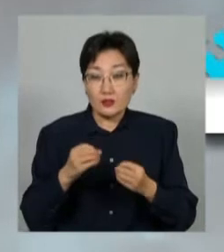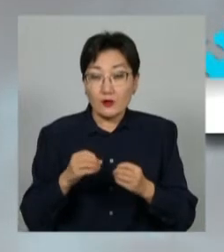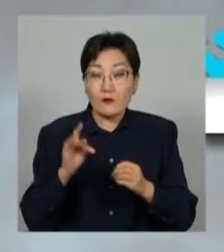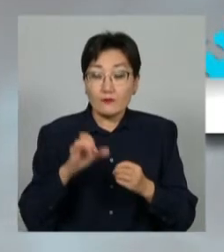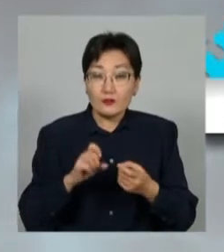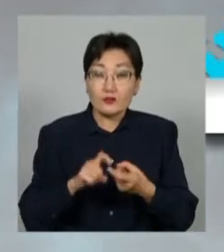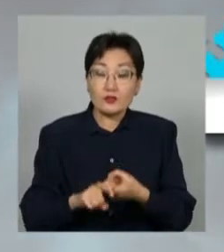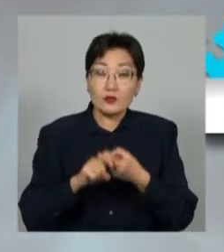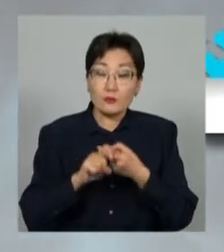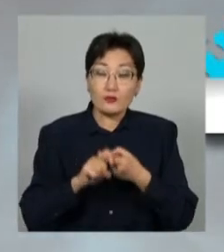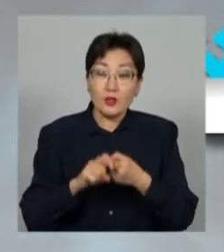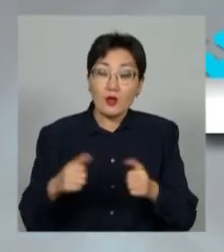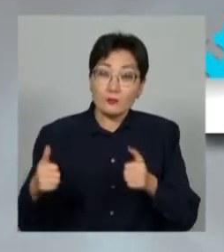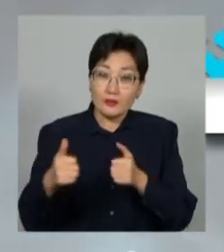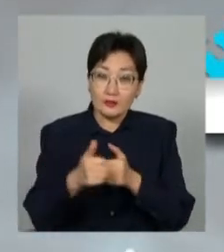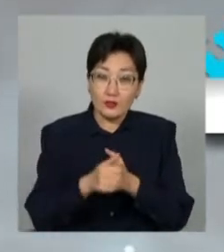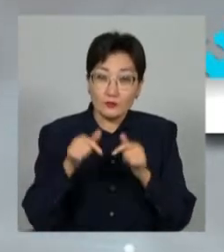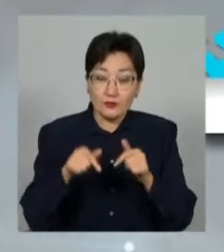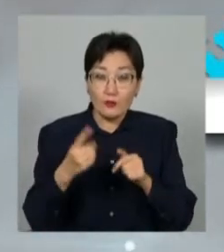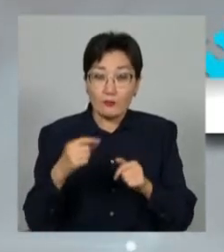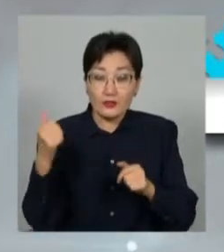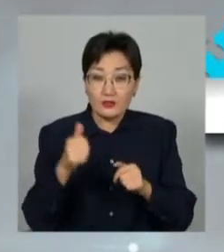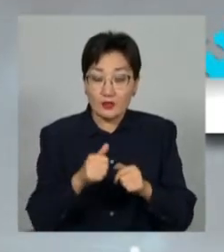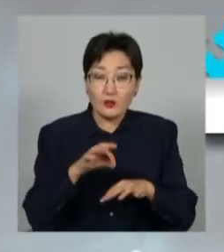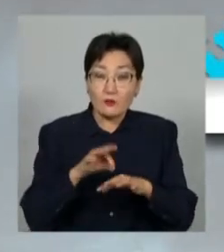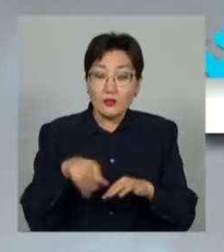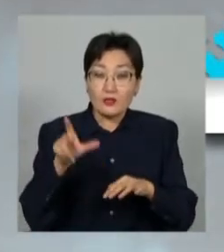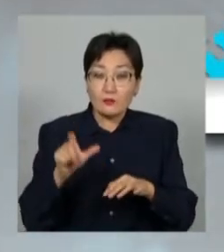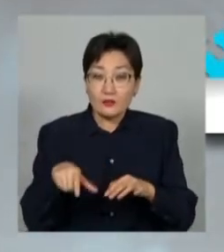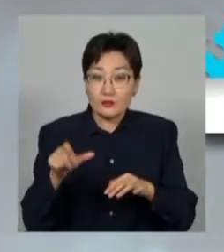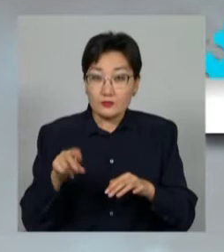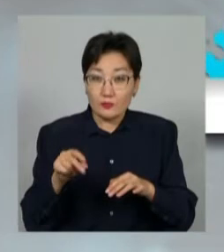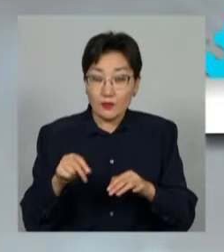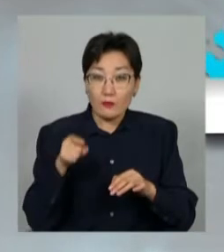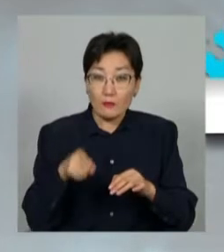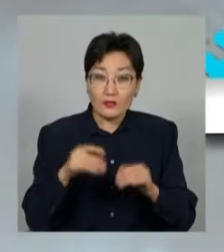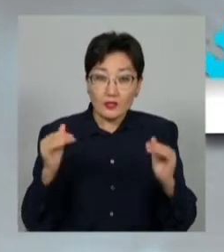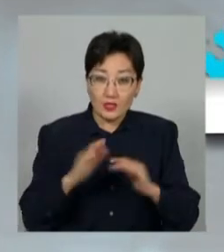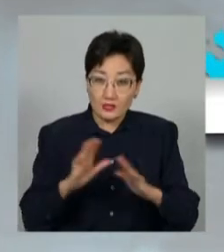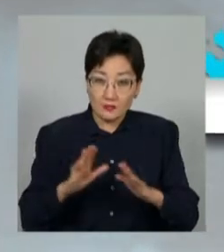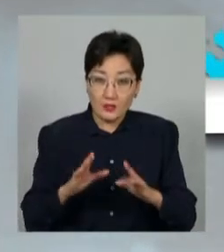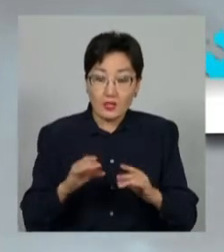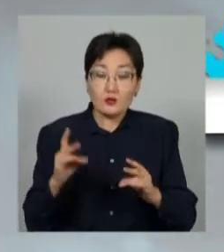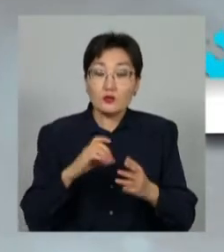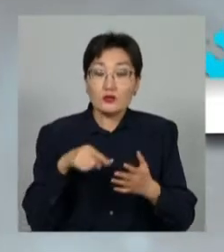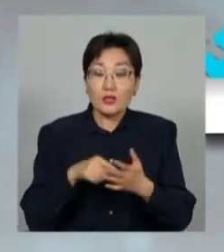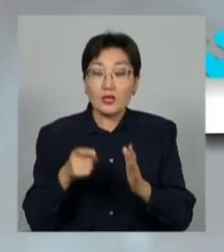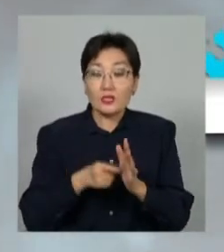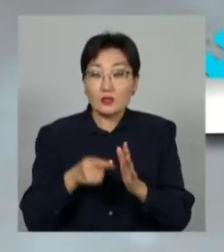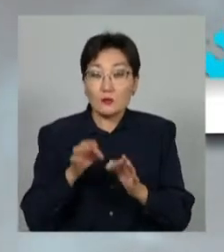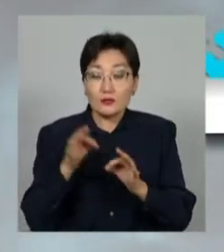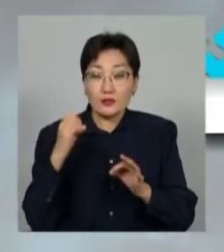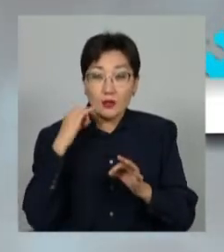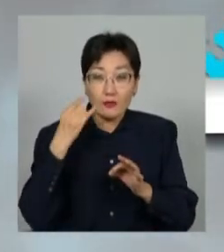вирусты жұқтыру дерегі бойынша көш бастап тұр. Мұнда бір апта бойы сырқаттанғандар саны мыңнан түсер емес. Бірақ Елорда мен Қарағанды,